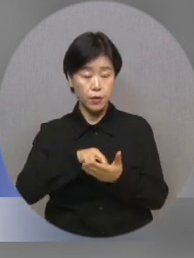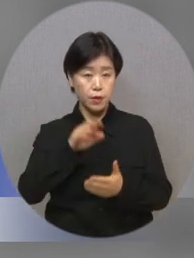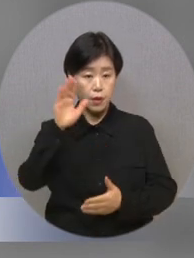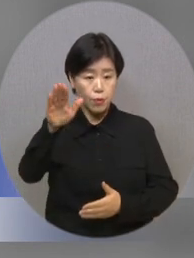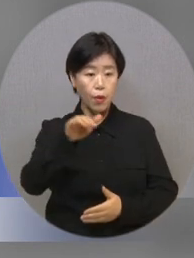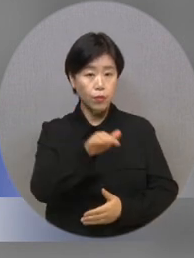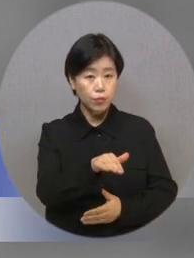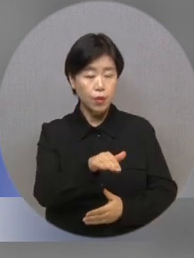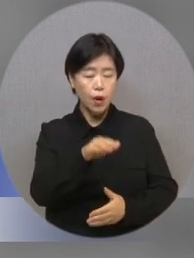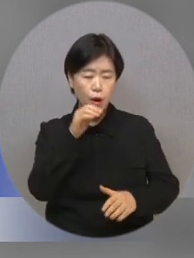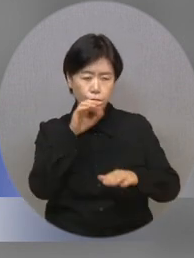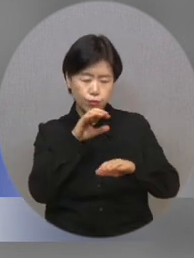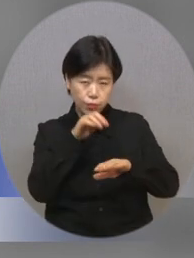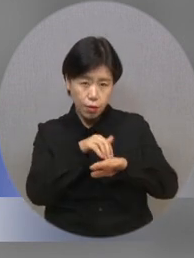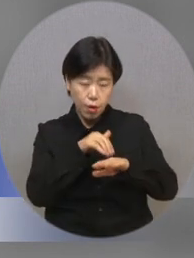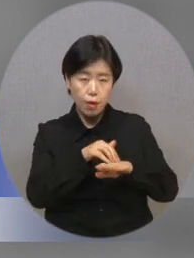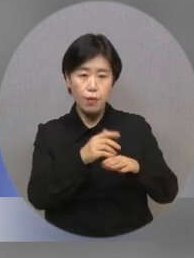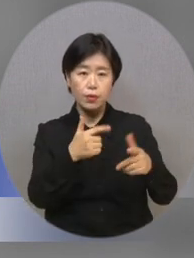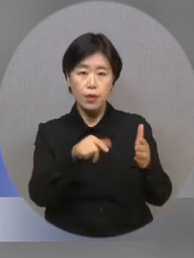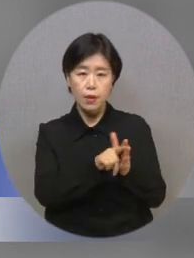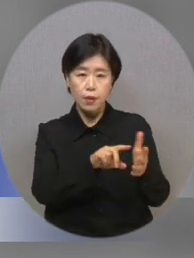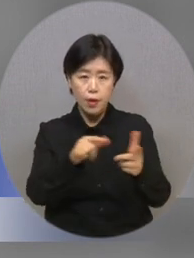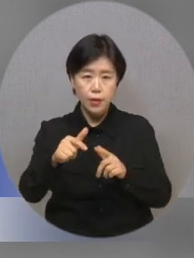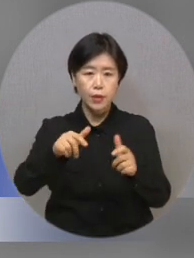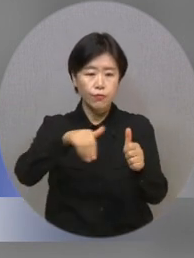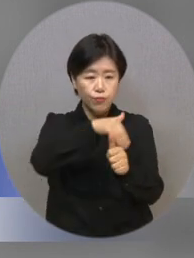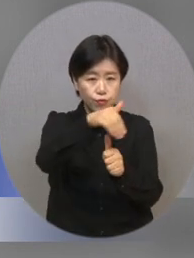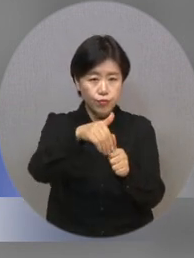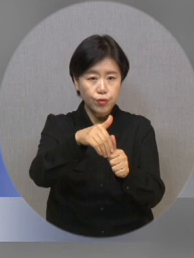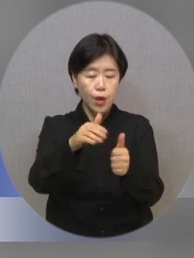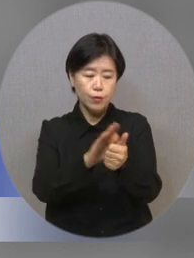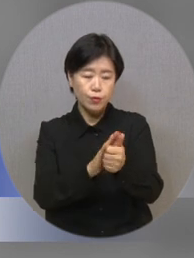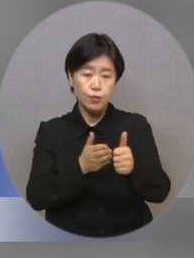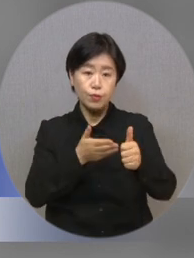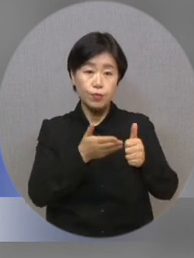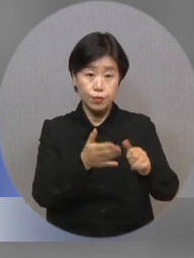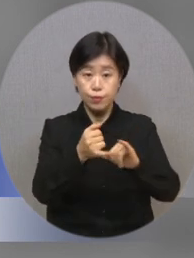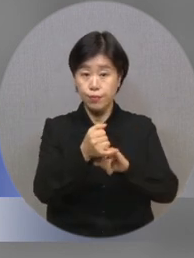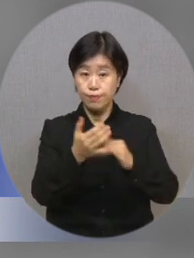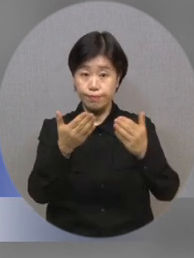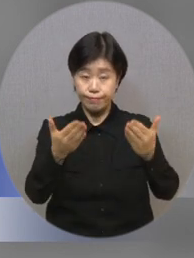있도록 처우와 훈련 환경 개선에 최선을 다하겠다고